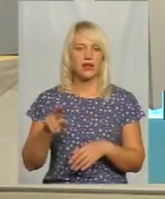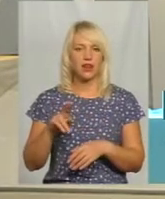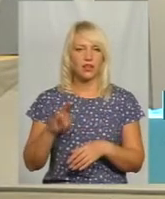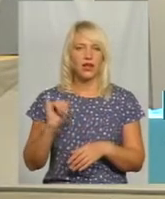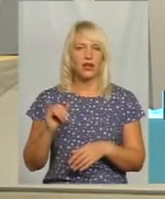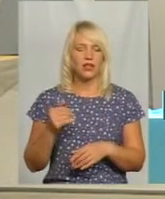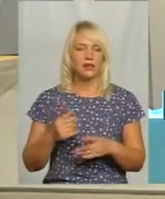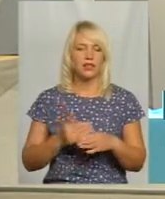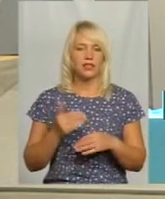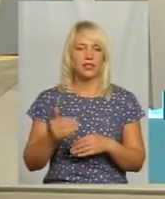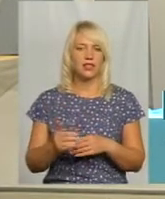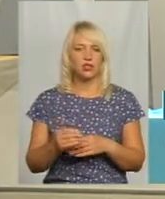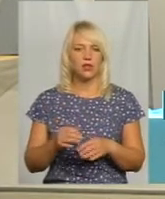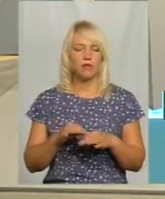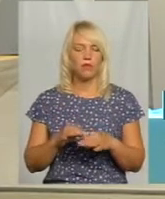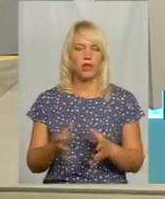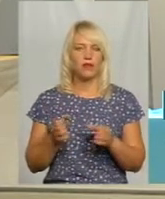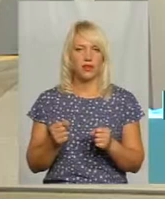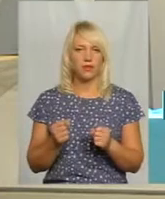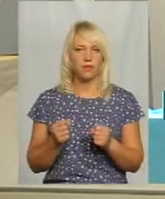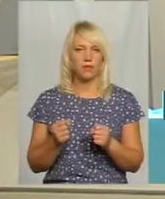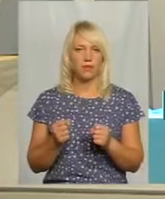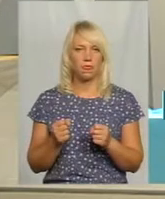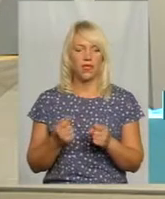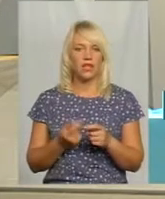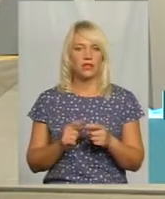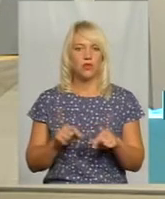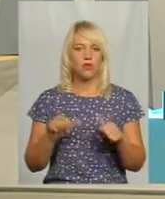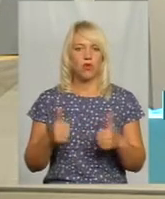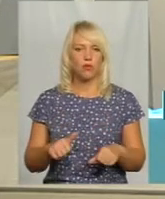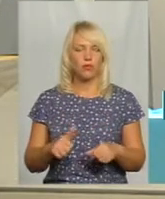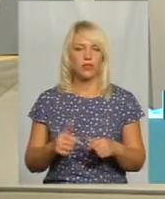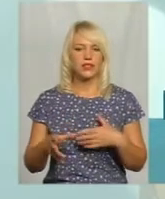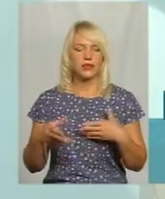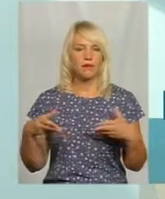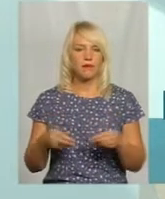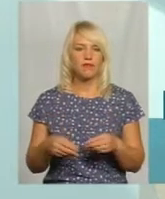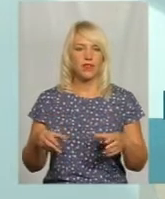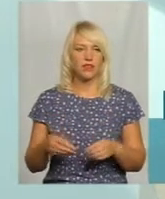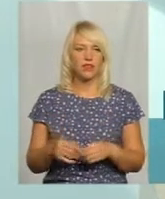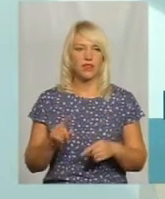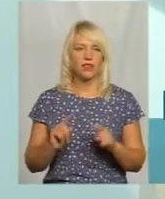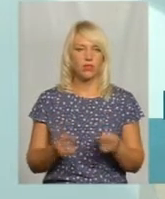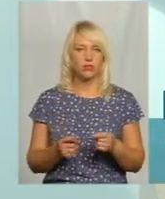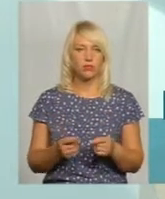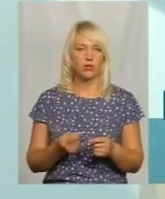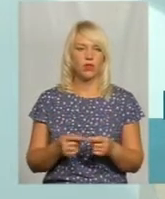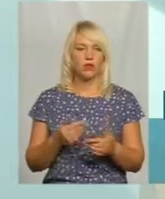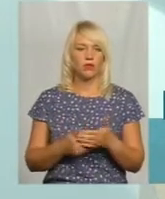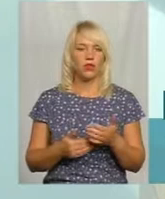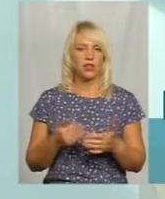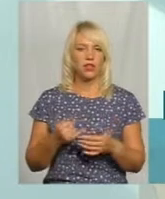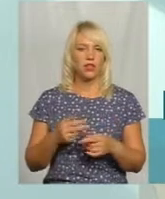і значно пізніше прийняли цю формулу співфінансування. І тому, наприклад,